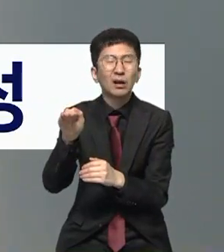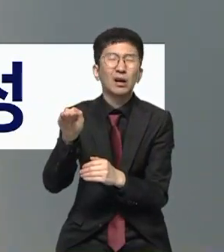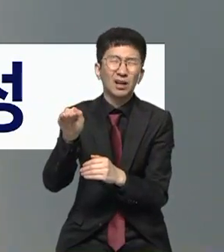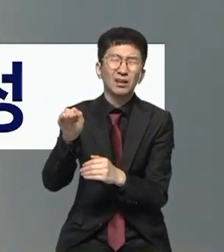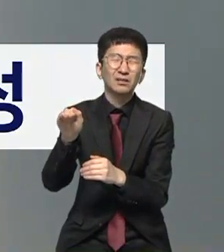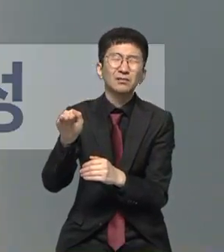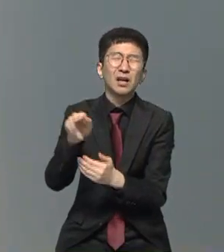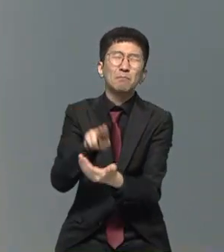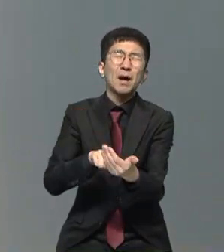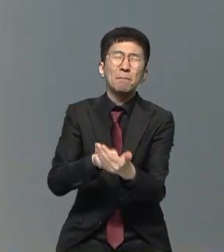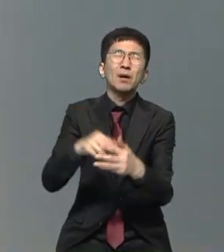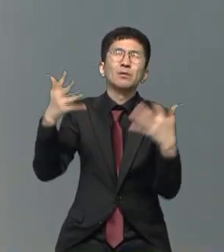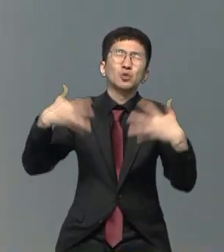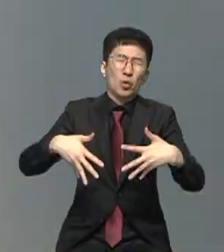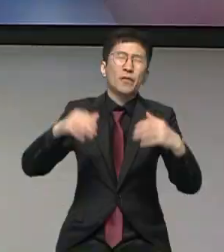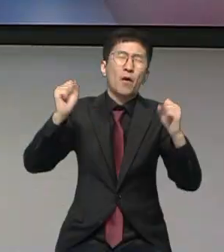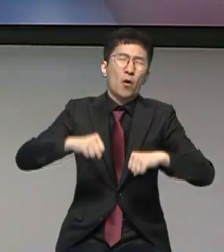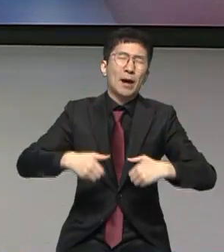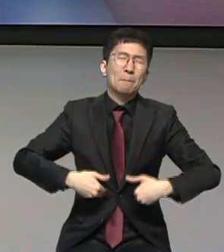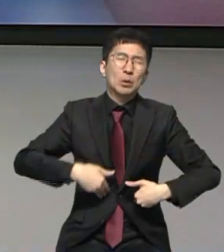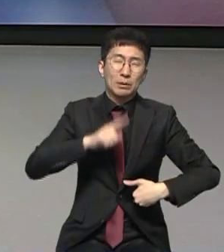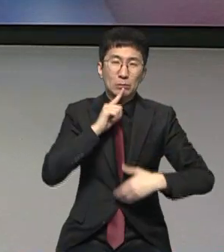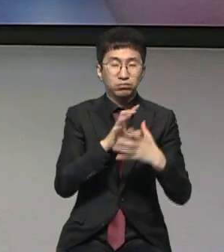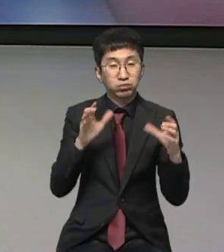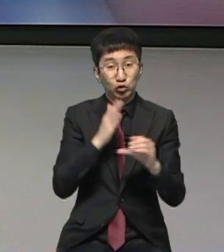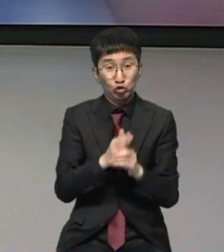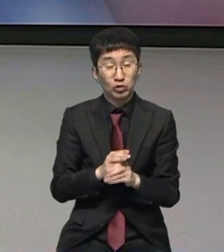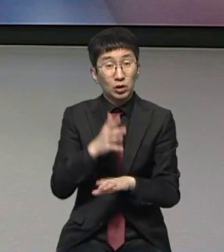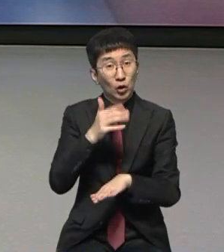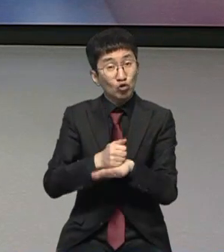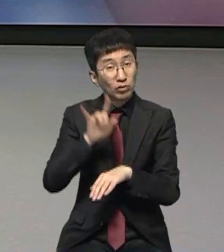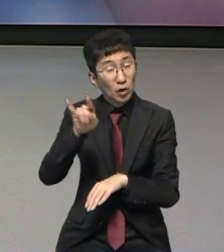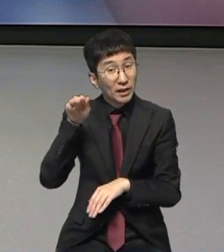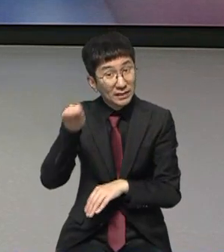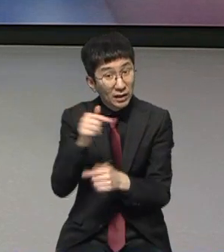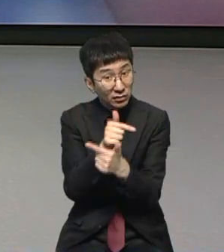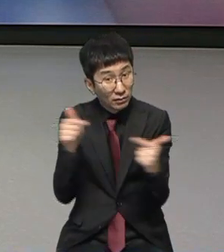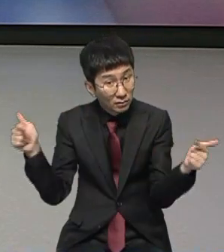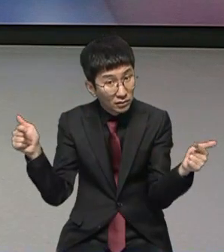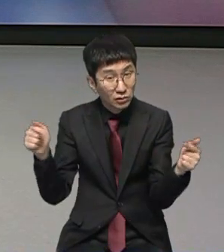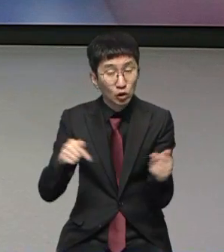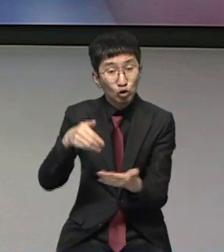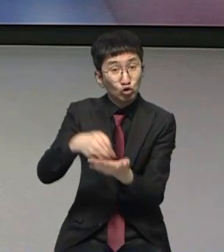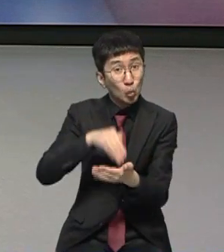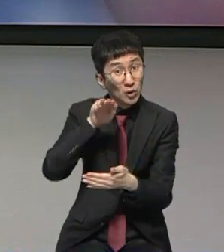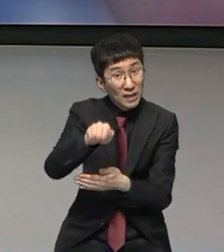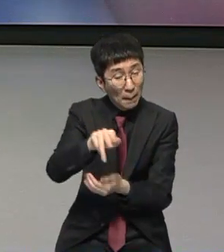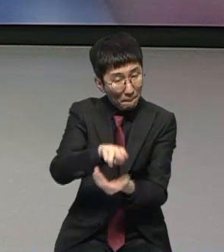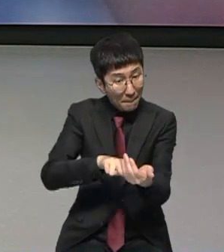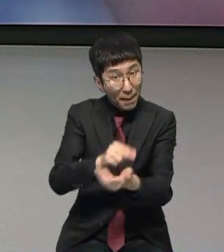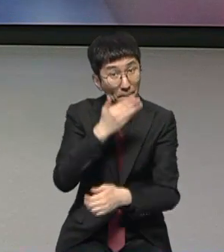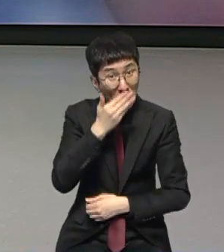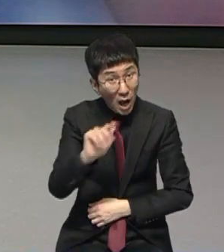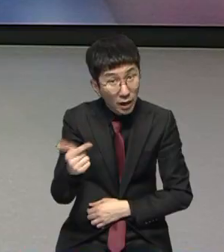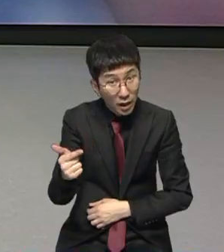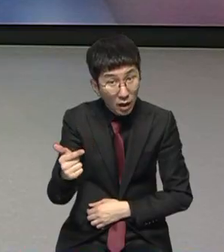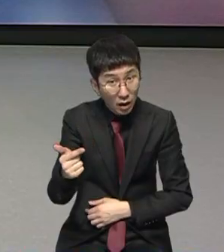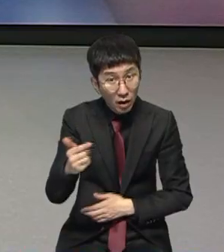높다는 얘기가 나오고 있습니다. 네, 그럼 그렇게 되면 현대차 같은 대기업이 중고차 시장에 바로 뛰어들 수 있게 되는